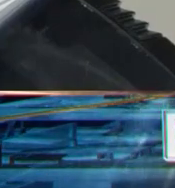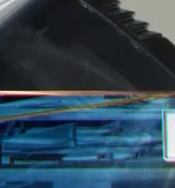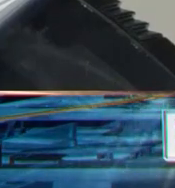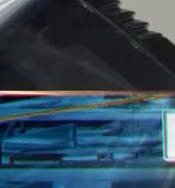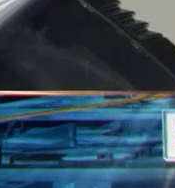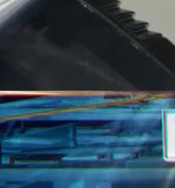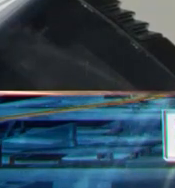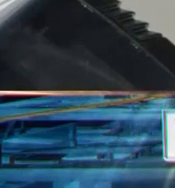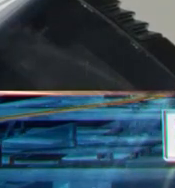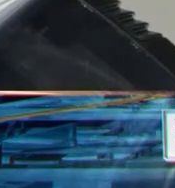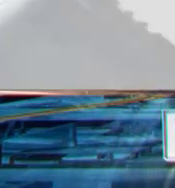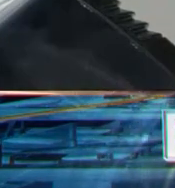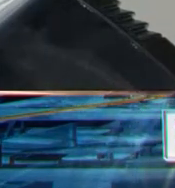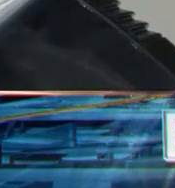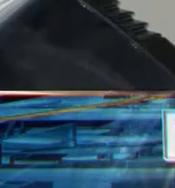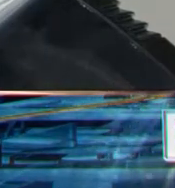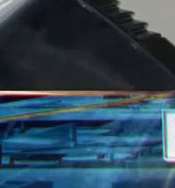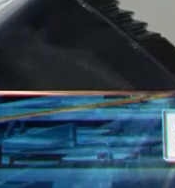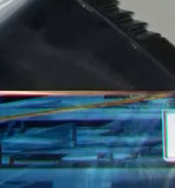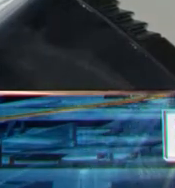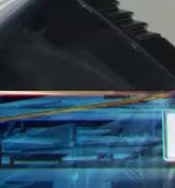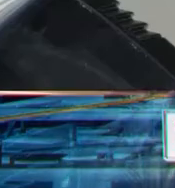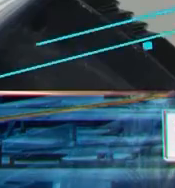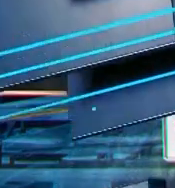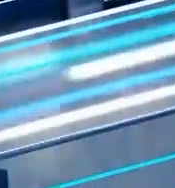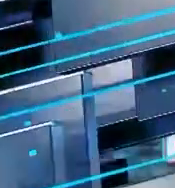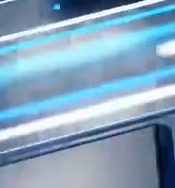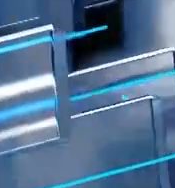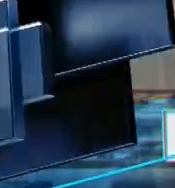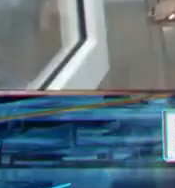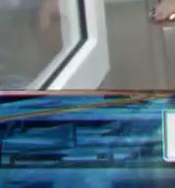қана рұқсат етілген жерлерді таңдаңыздар.